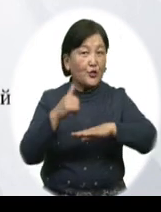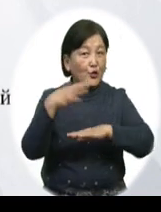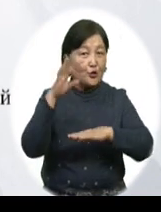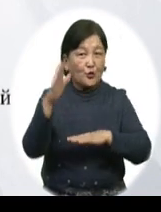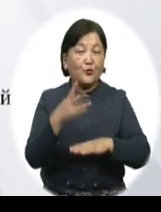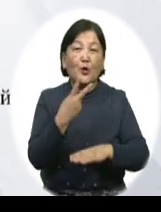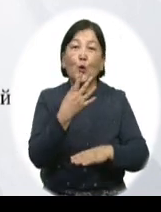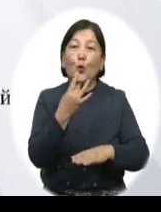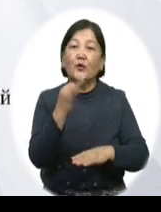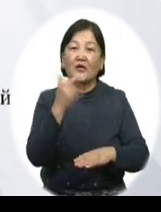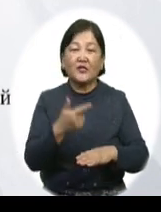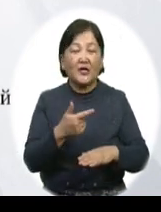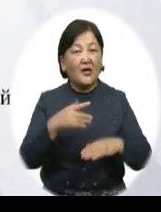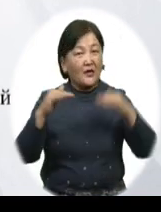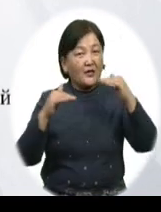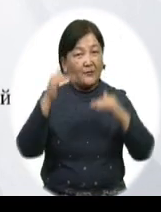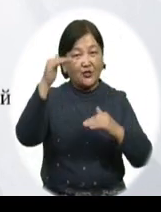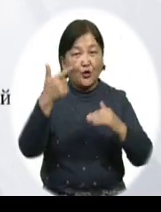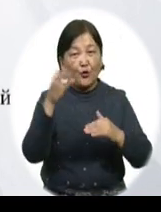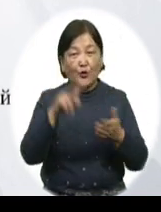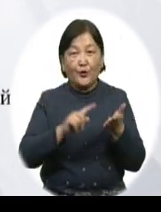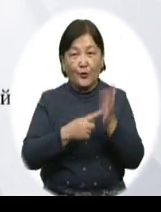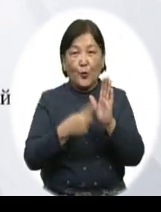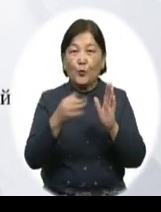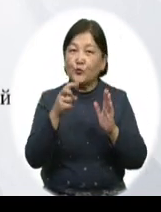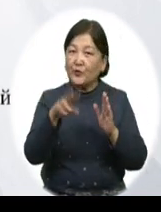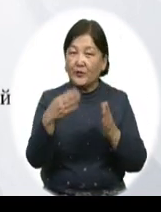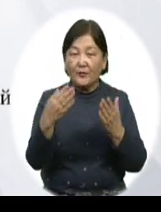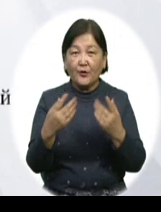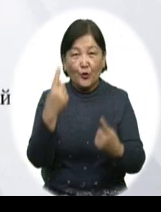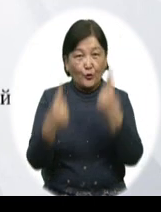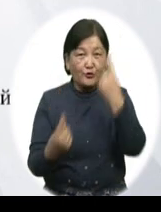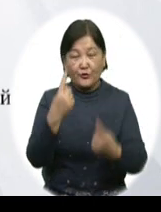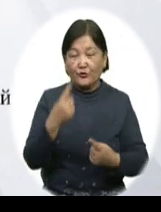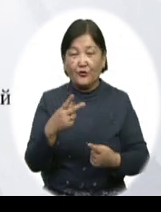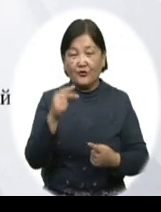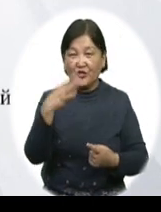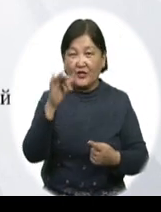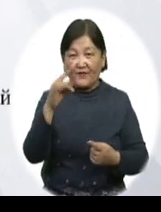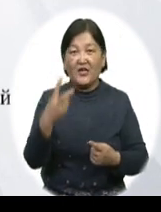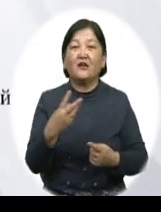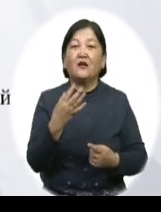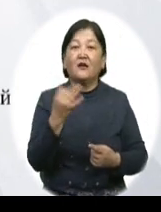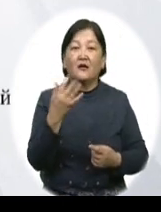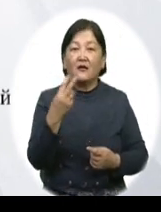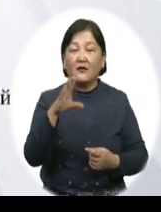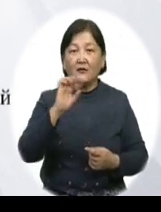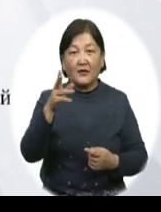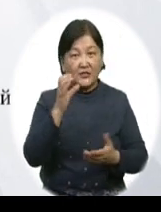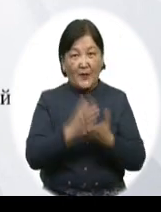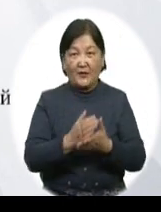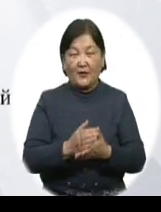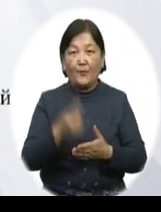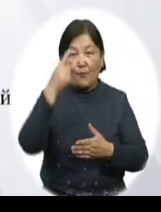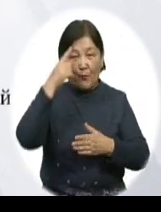үр ашгийг хэмждэг хамгийн томоохон үзүүлэлт нь бол өрсөлдөх чадрын индекс байдаг. За тэгвэл өрсөлдөх чадрын индексээр бол манайх